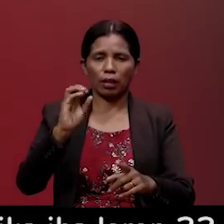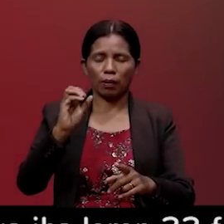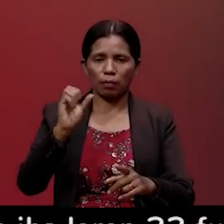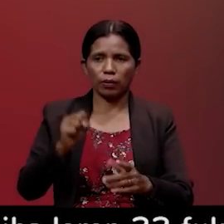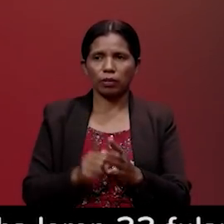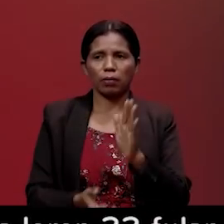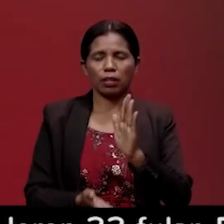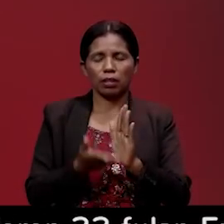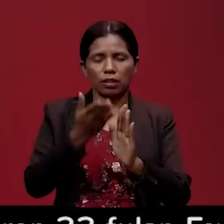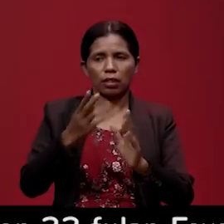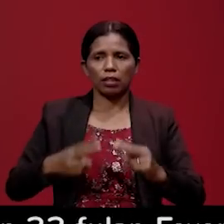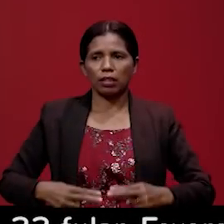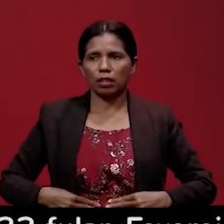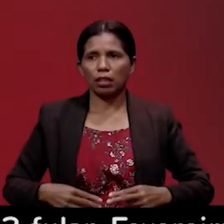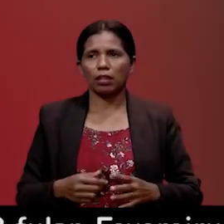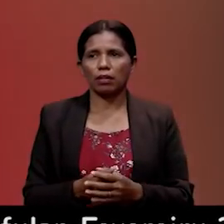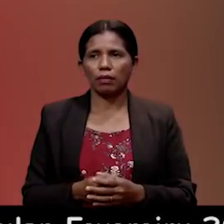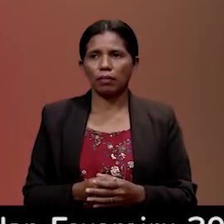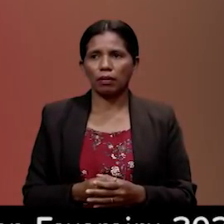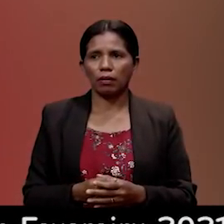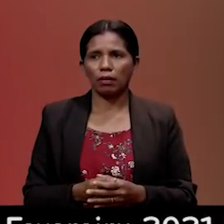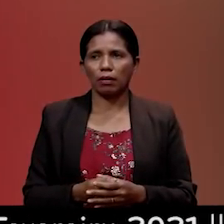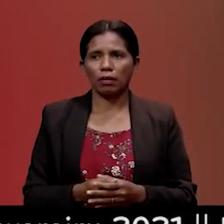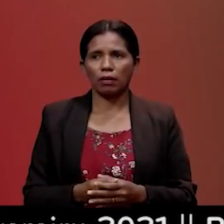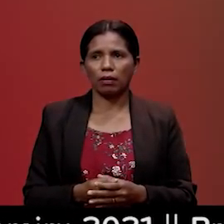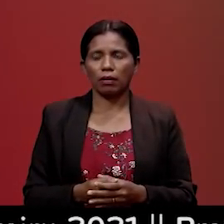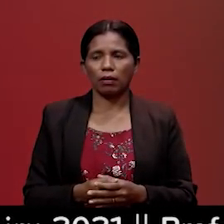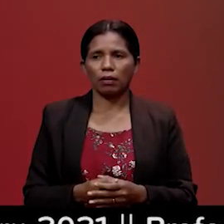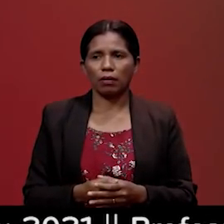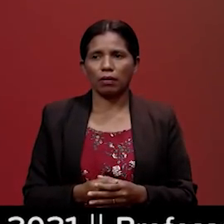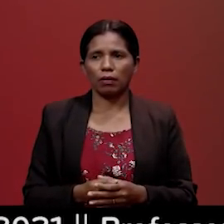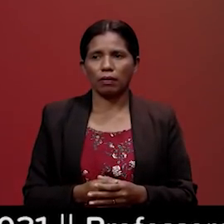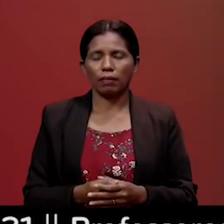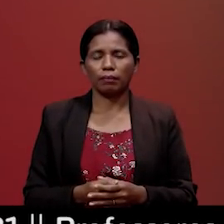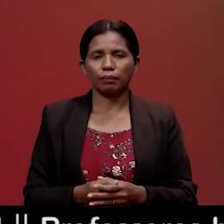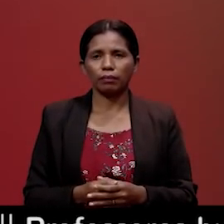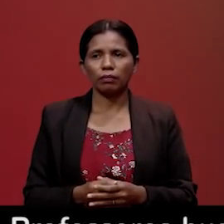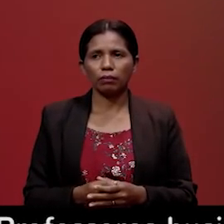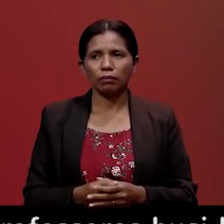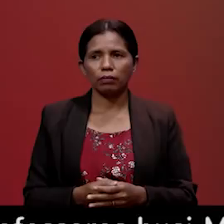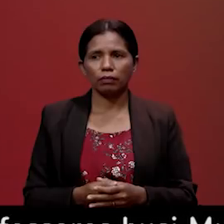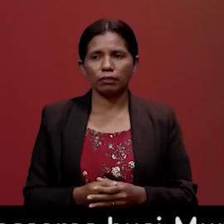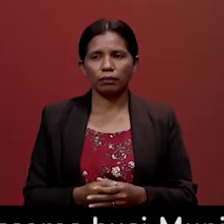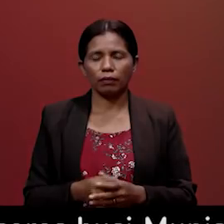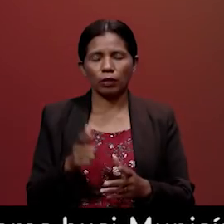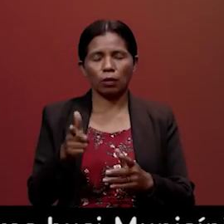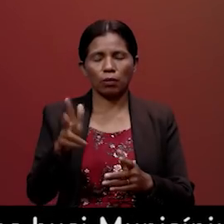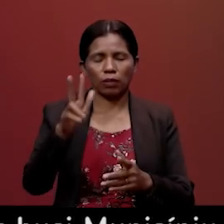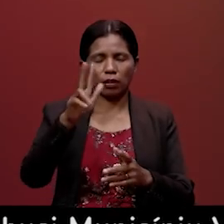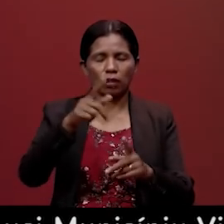Sabo. Tanggal 23 bulan 8. Jam 2. Aku mai Timor. Dari